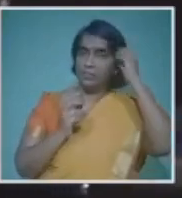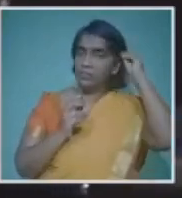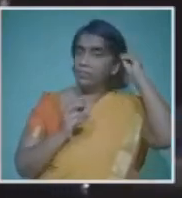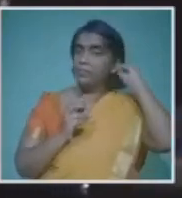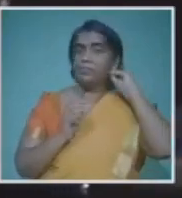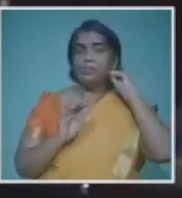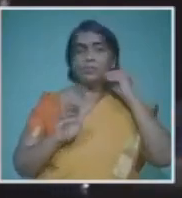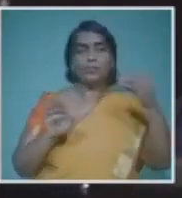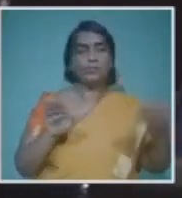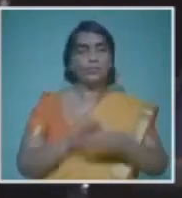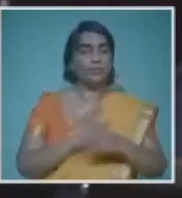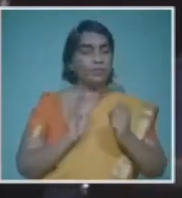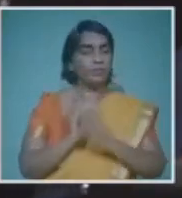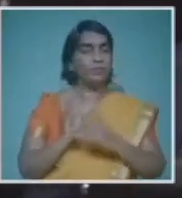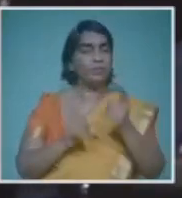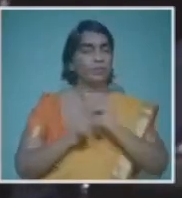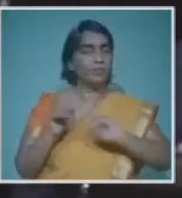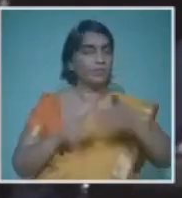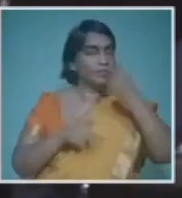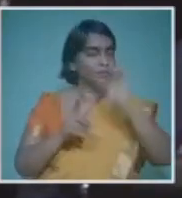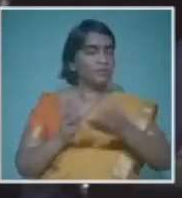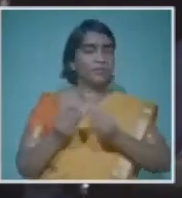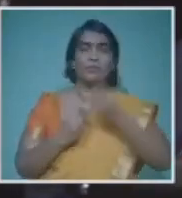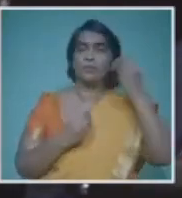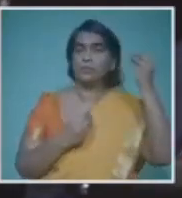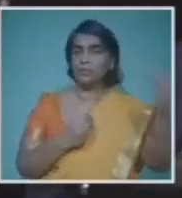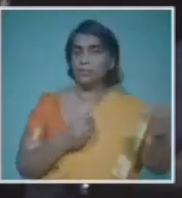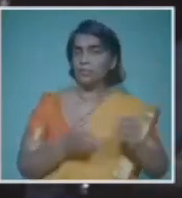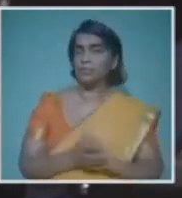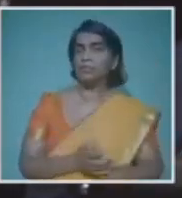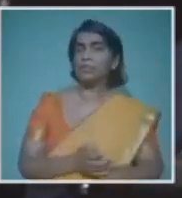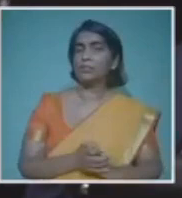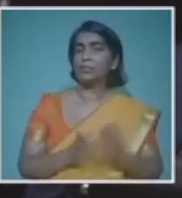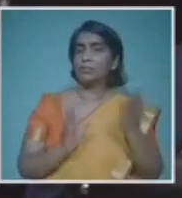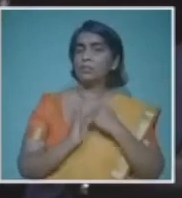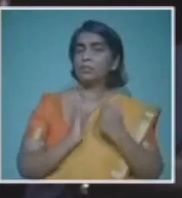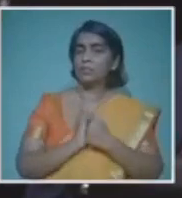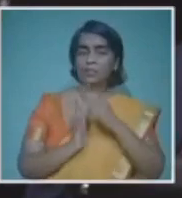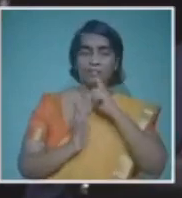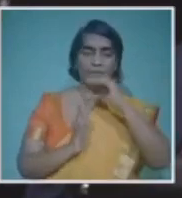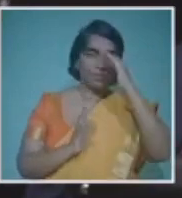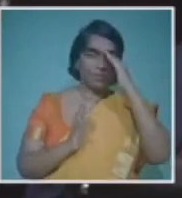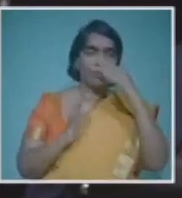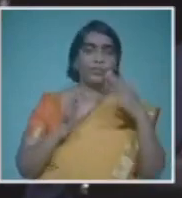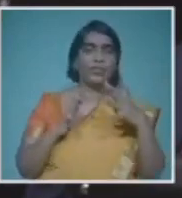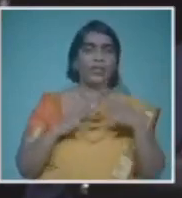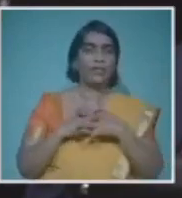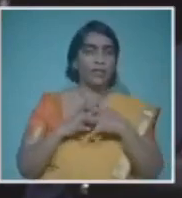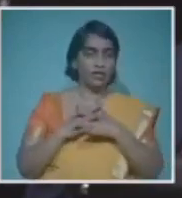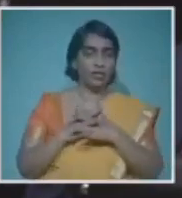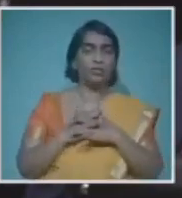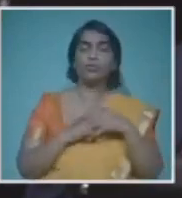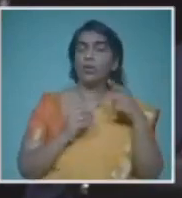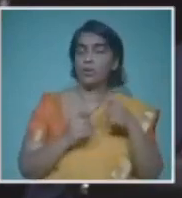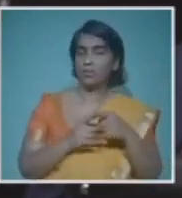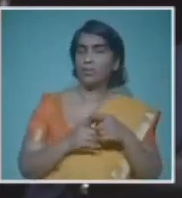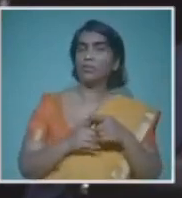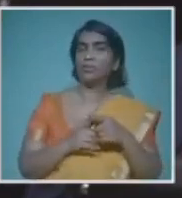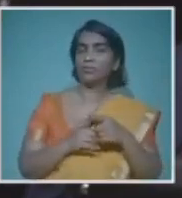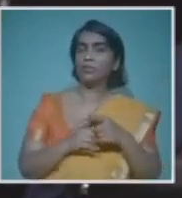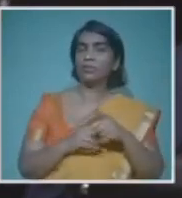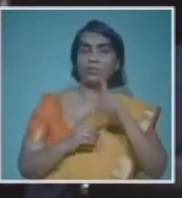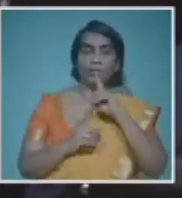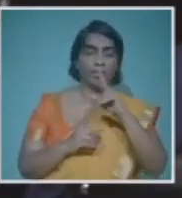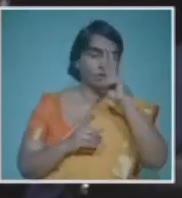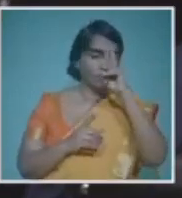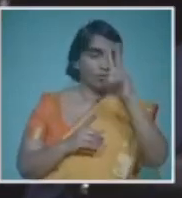අල්ලස් කොමිසමට යවුවා මේ පාර්ලිමේන්තුව ඒකමතිකව සම්මත කරලා ඒවකට ගරු කතානායකතුමා විජම ලොකුබණ්ඩාර මැතිතුමා නියෝගයක් දුන්න